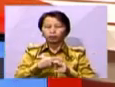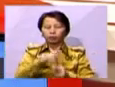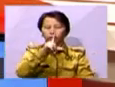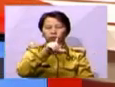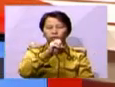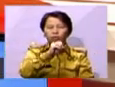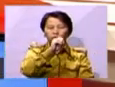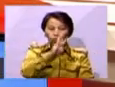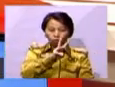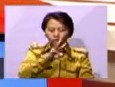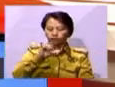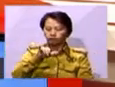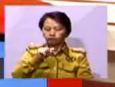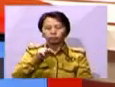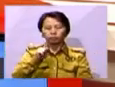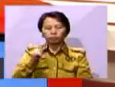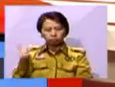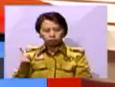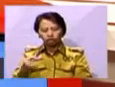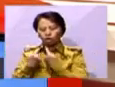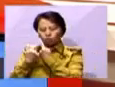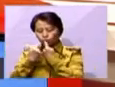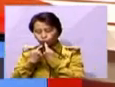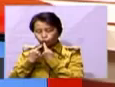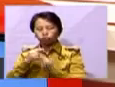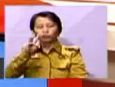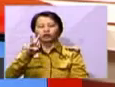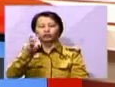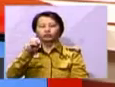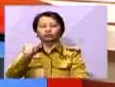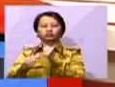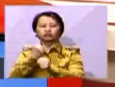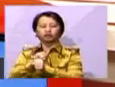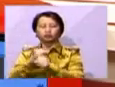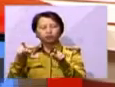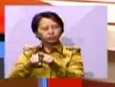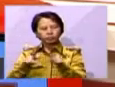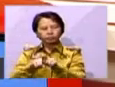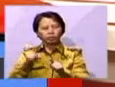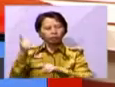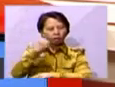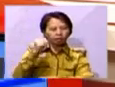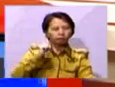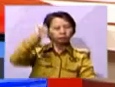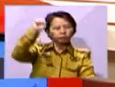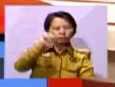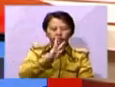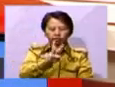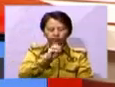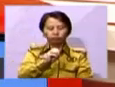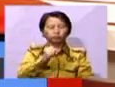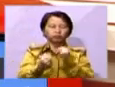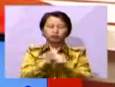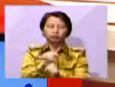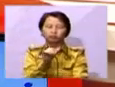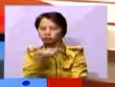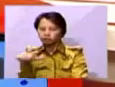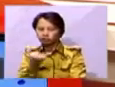Lau Yat menyambut ulang tahun ke-60 bersamaan dengan sambutan ulang tahun kemerdekaan negara.